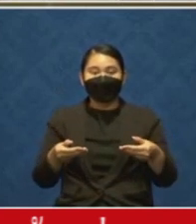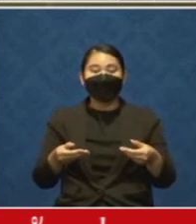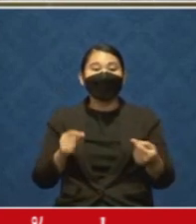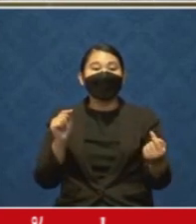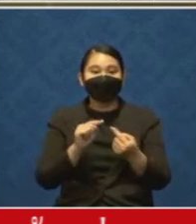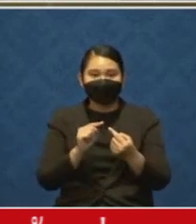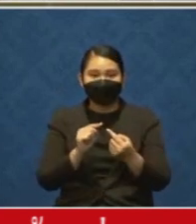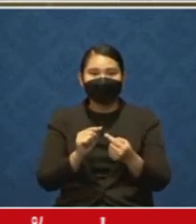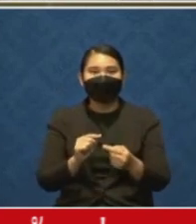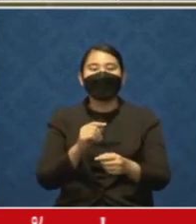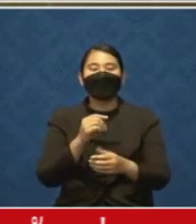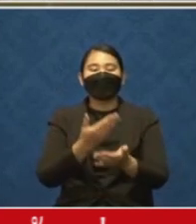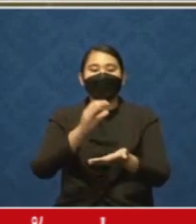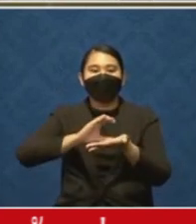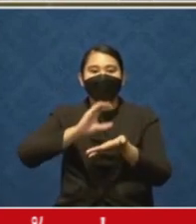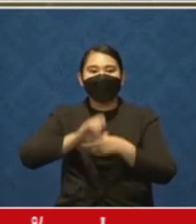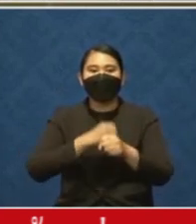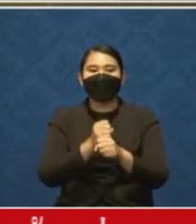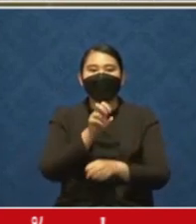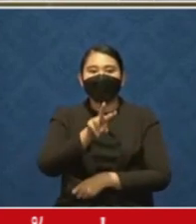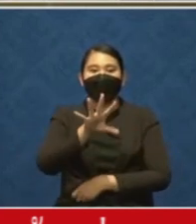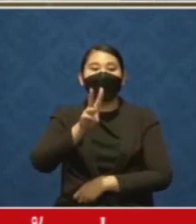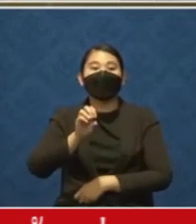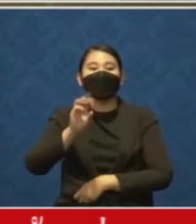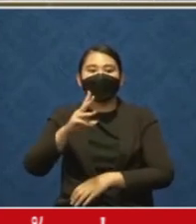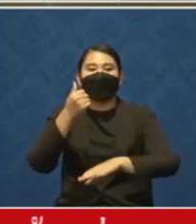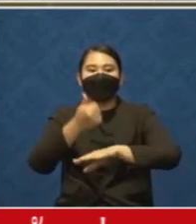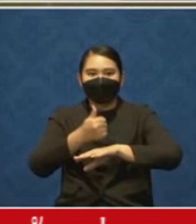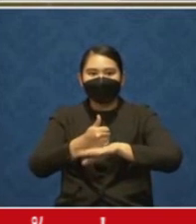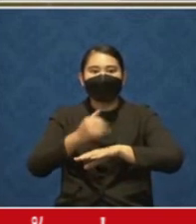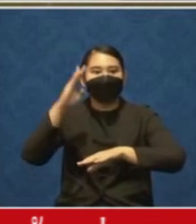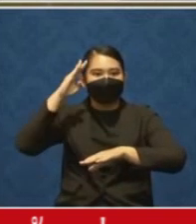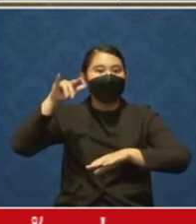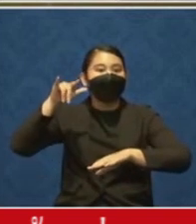าณปี2566ของท่านผู้บัญชาการทหารอากาศครับ